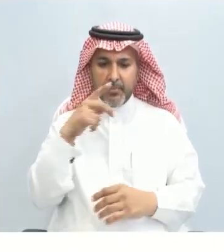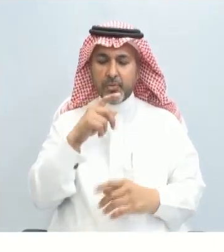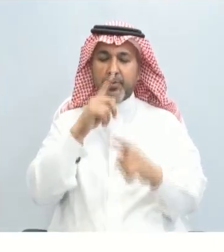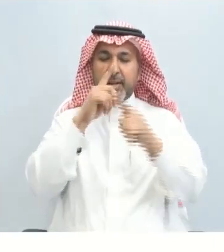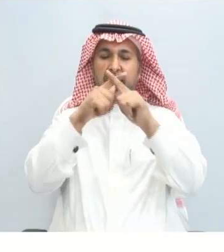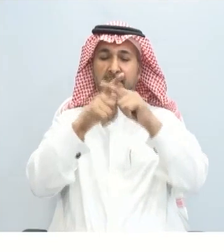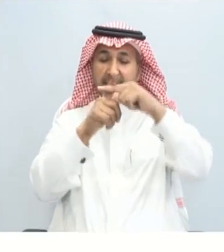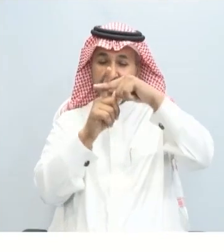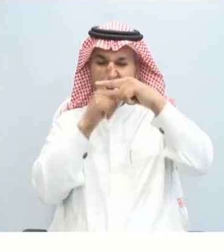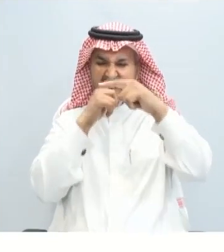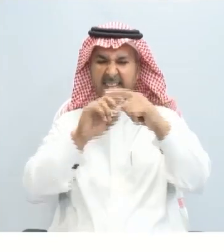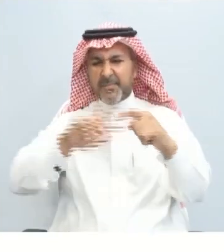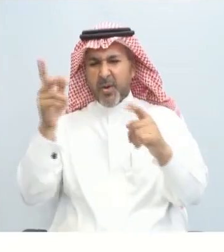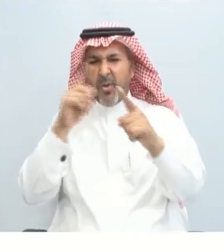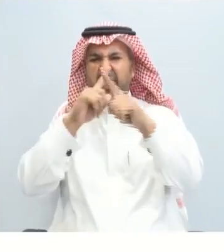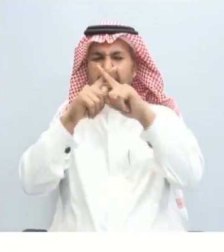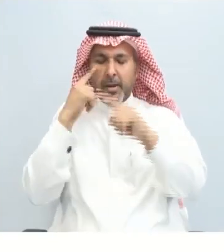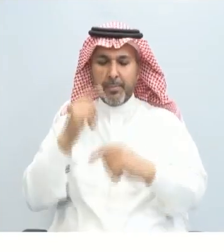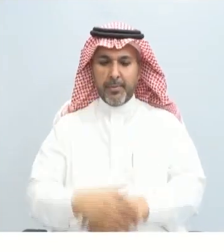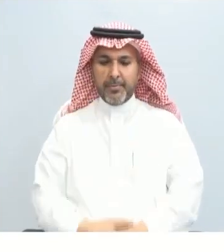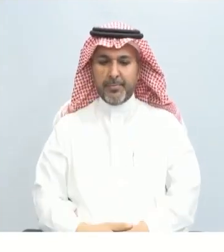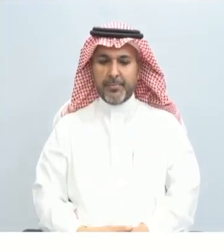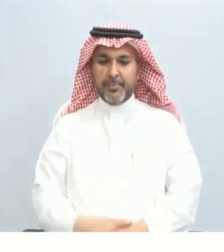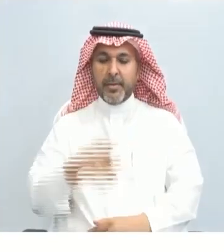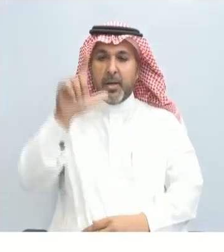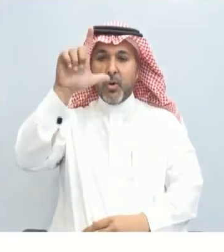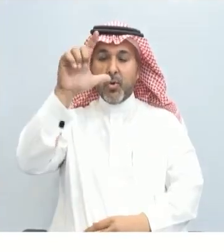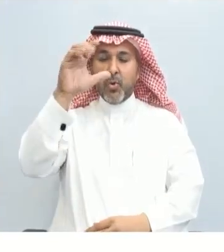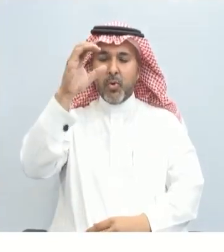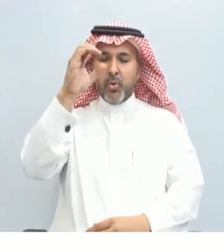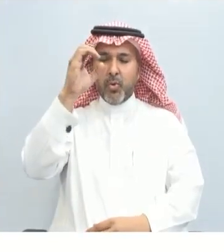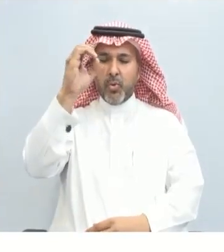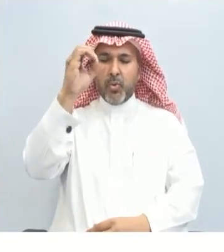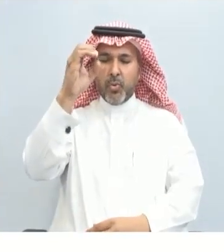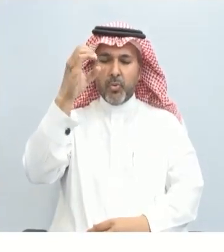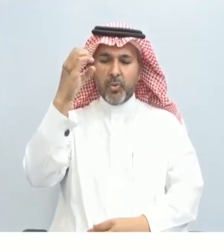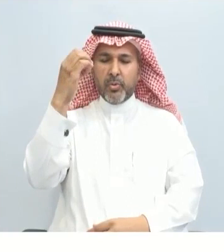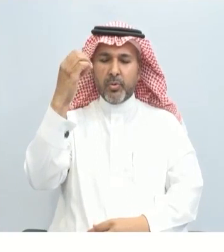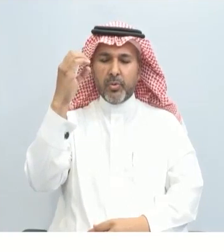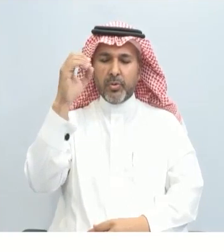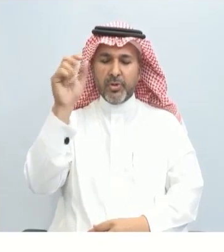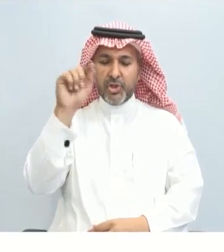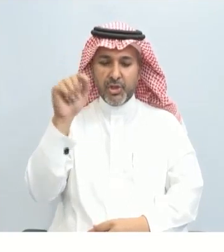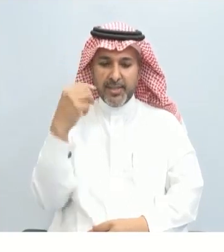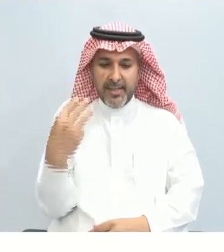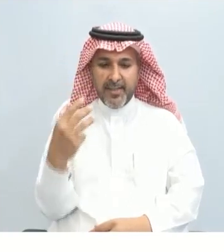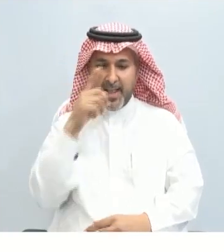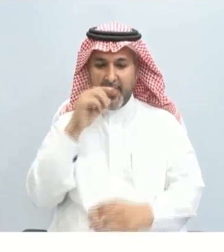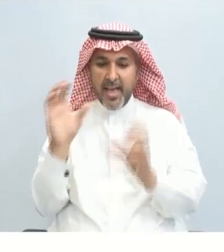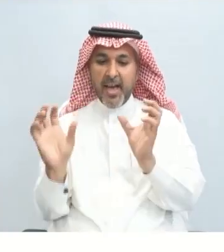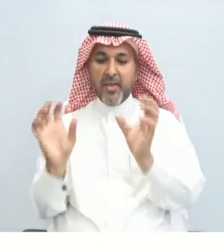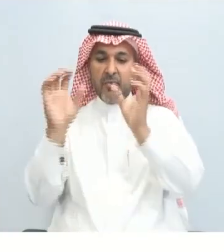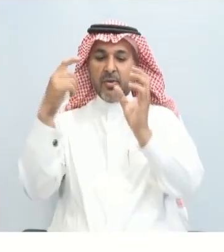الان ش بقول بقول لوغاريتم 3 وراح اضرب الطرفين اللي هم 2 اكس في